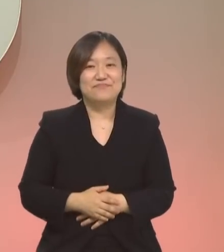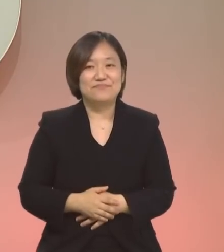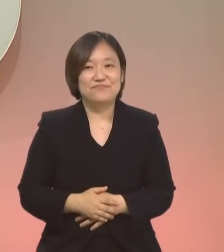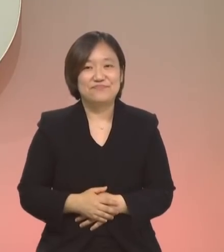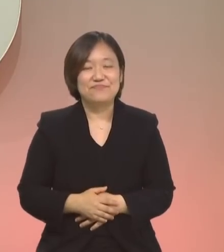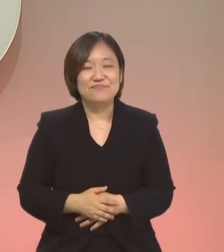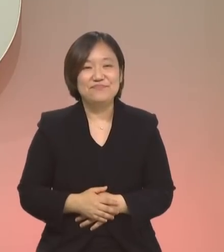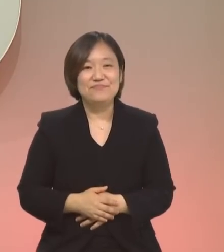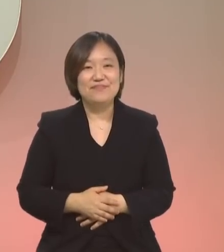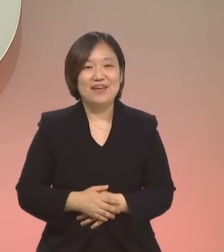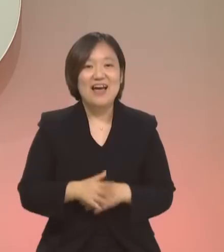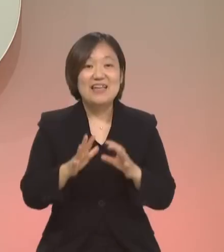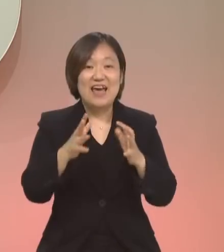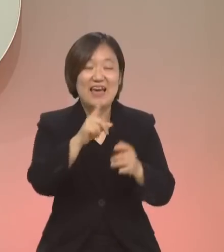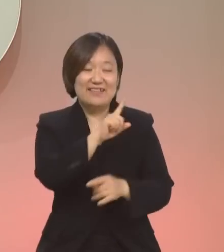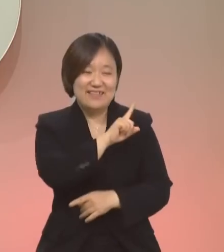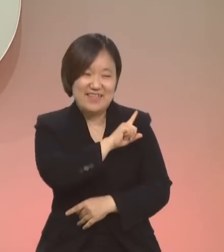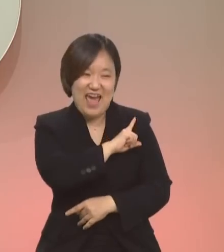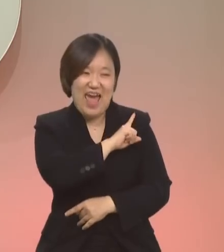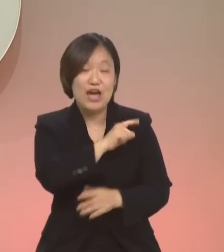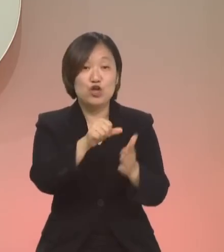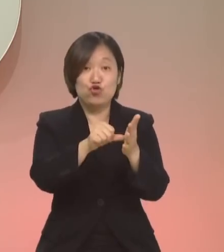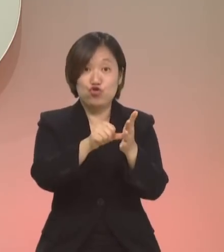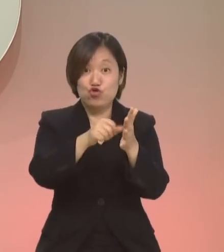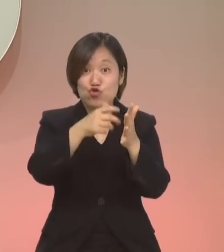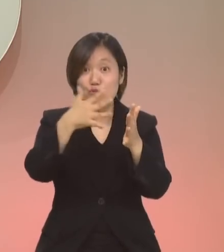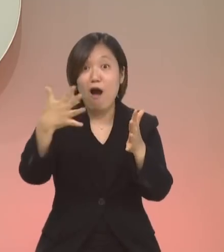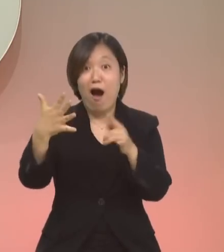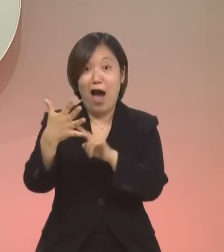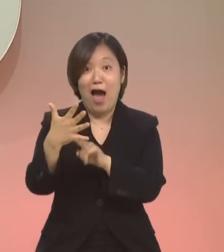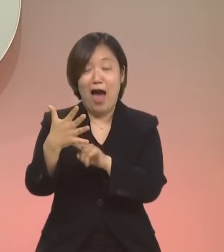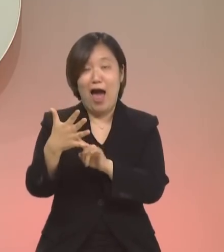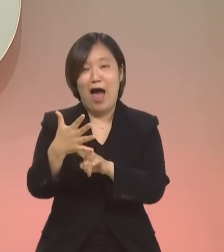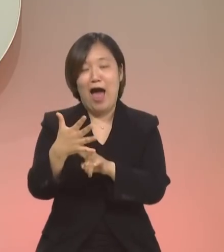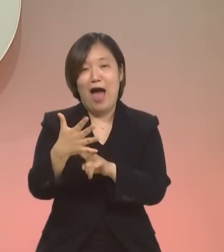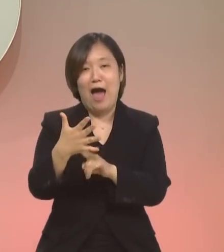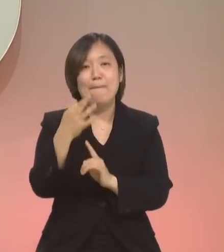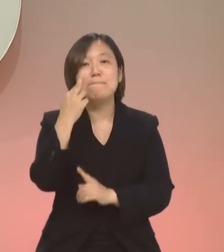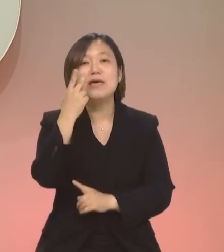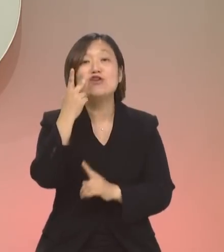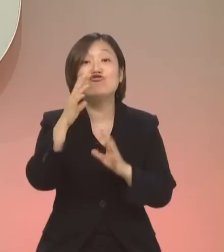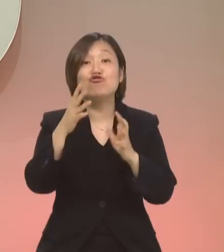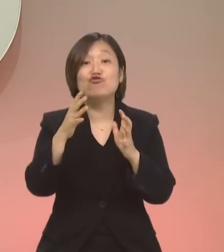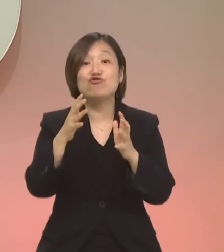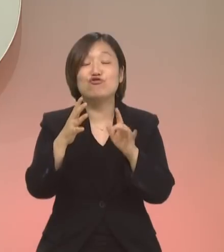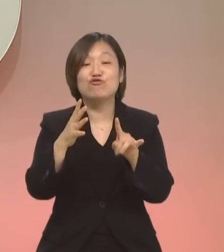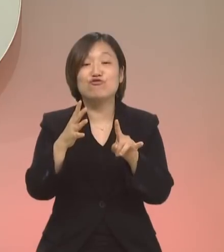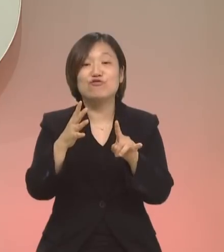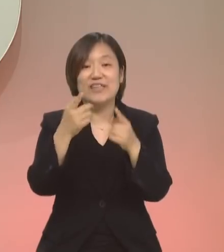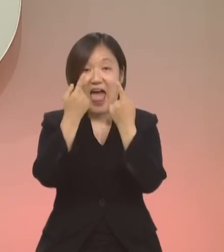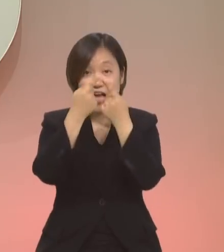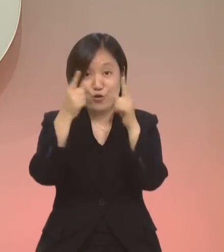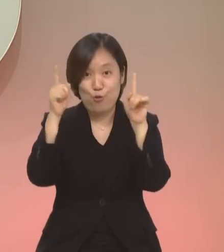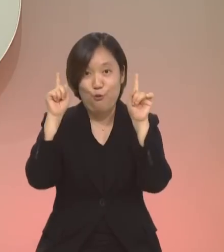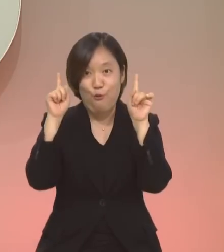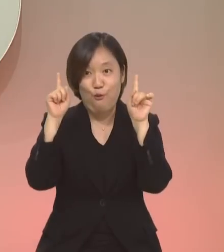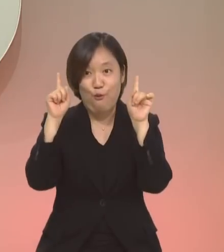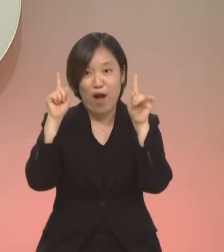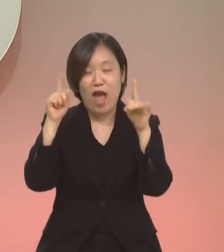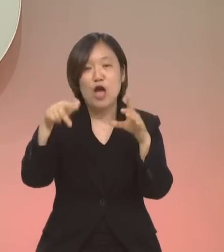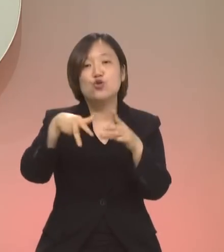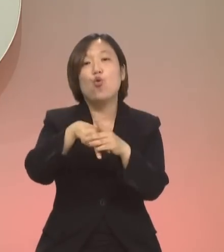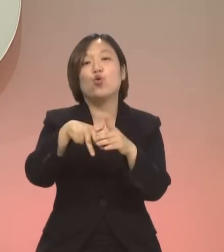세계에서 가장 유명하고 손꼽히는 미국에 있는 인류 대학교에 아마